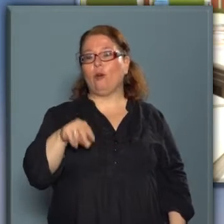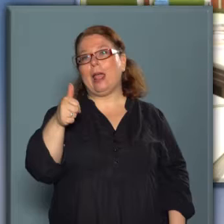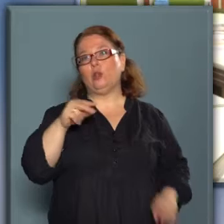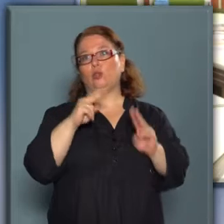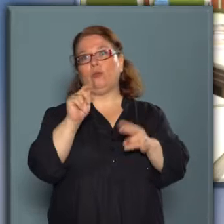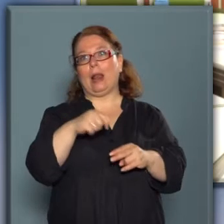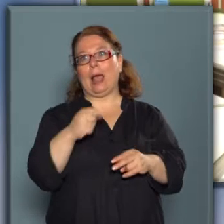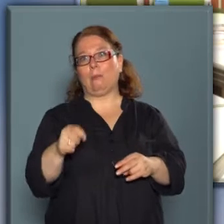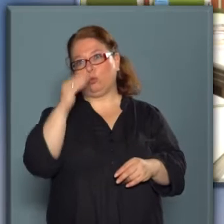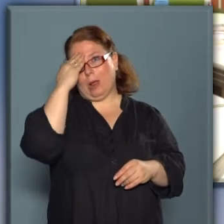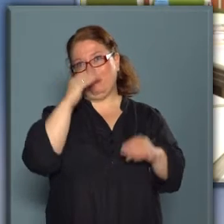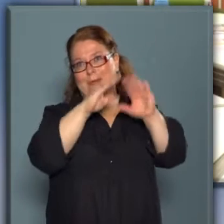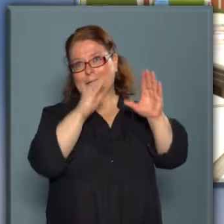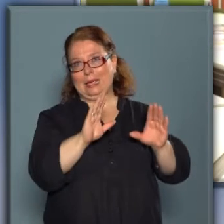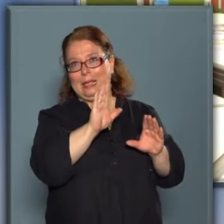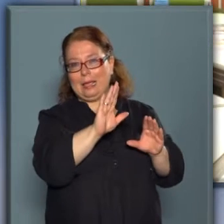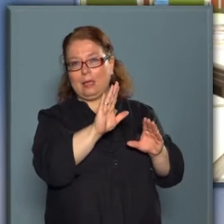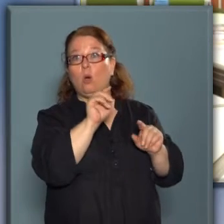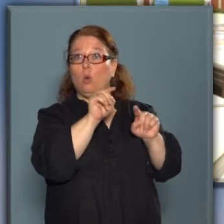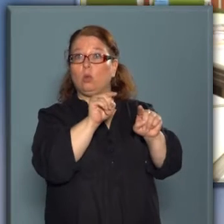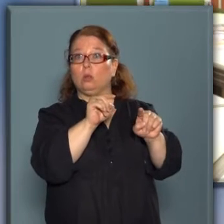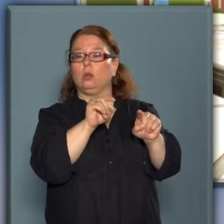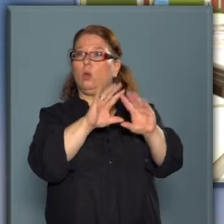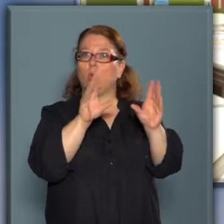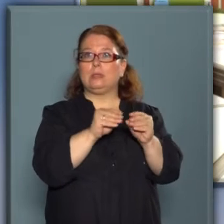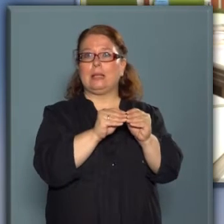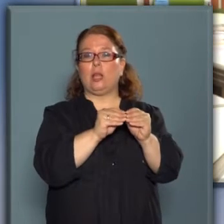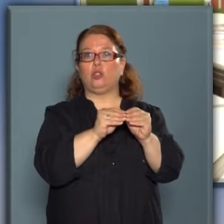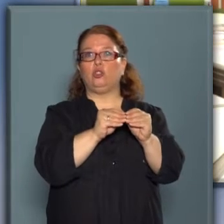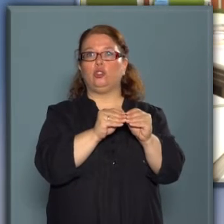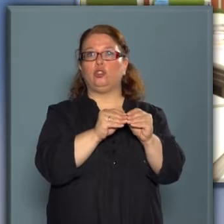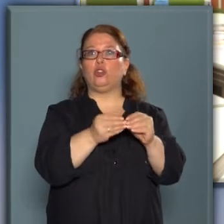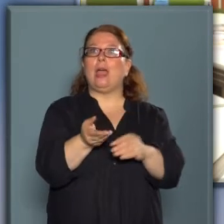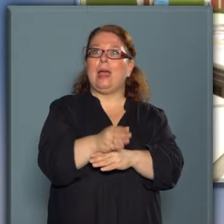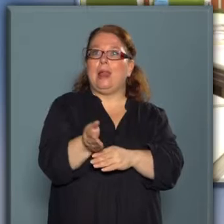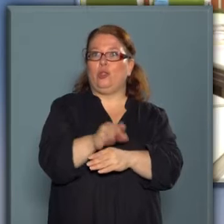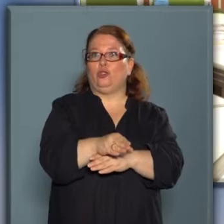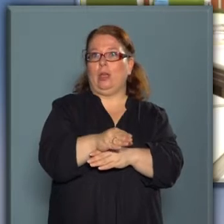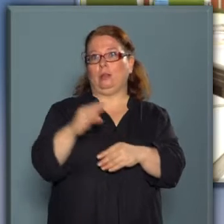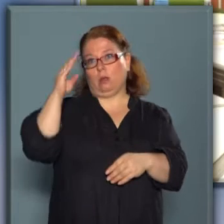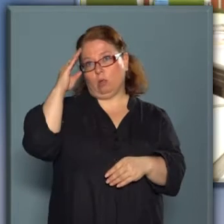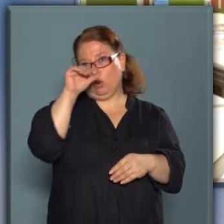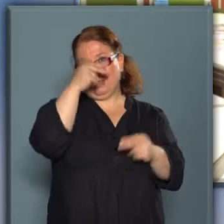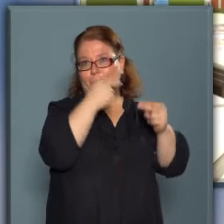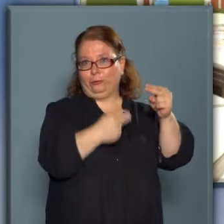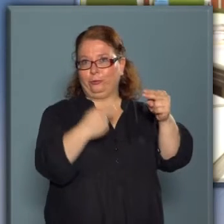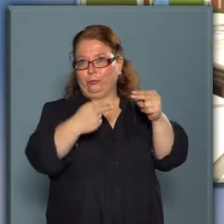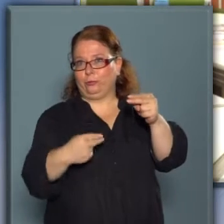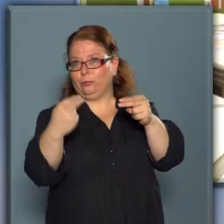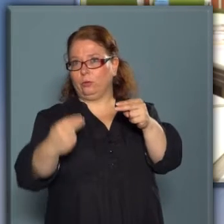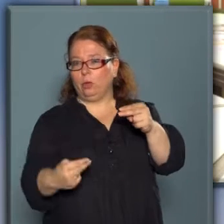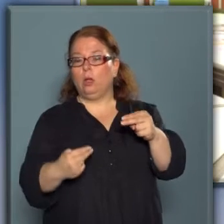első világháborús emlékművön szerepel az összes elesett hősi